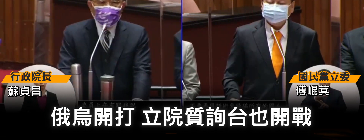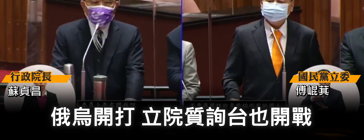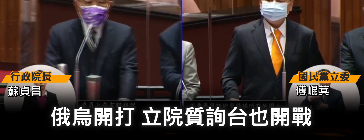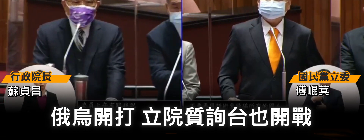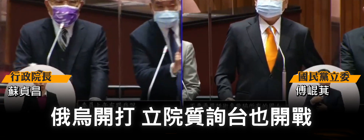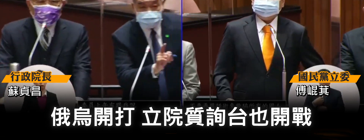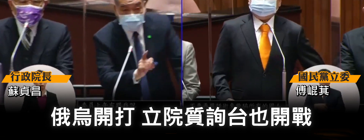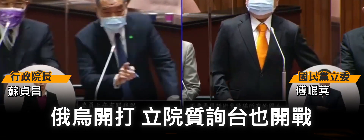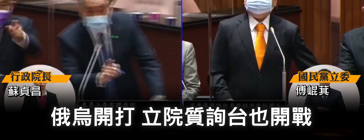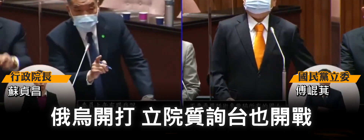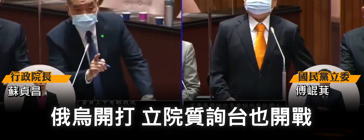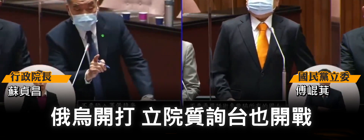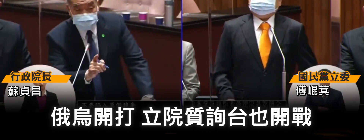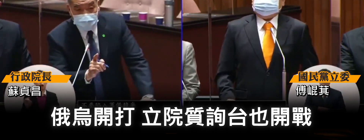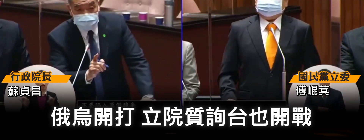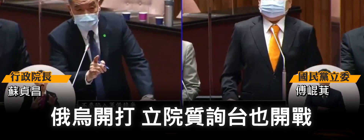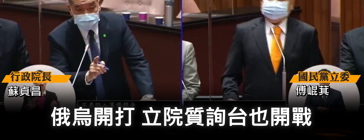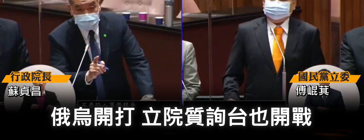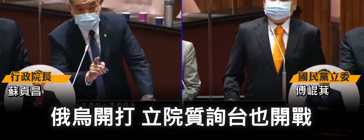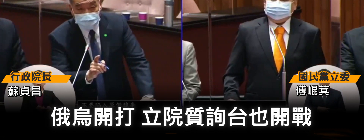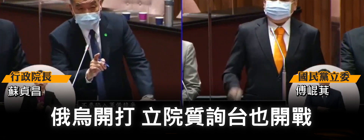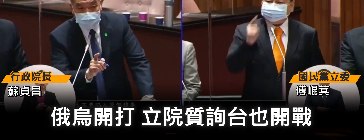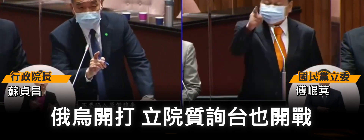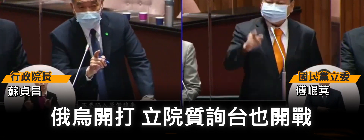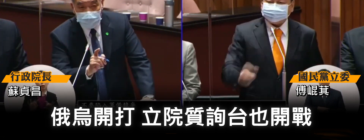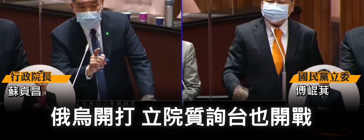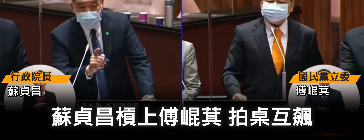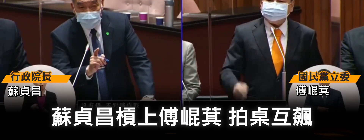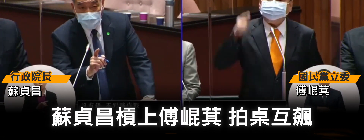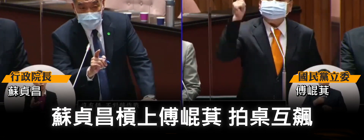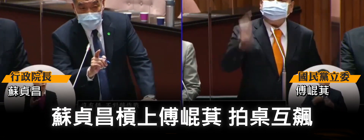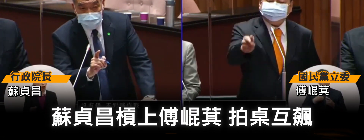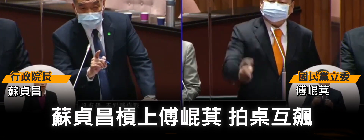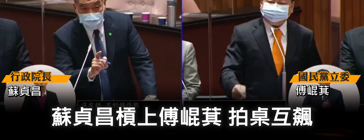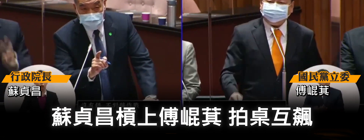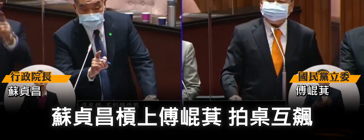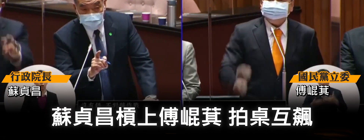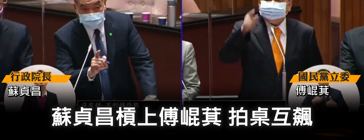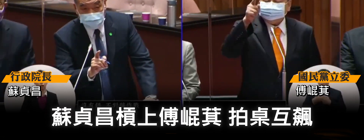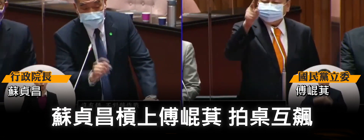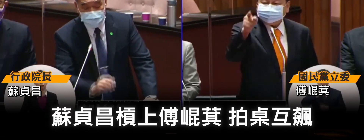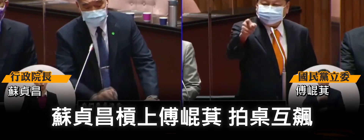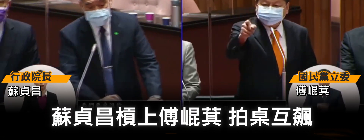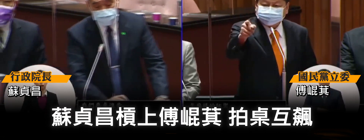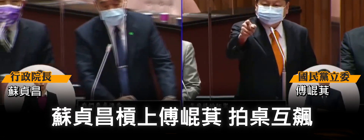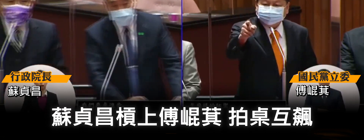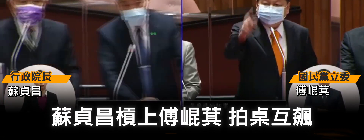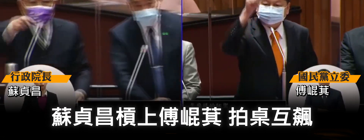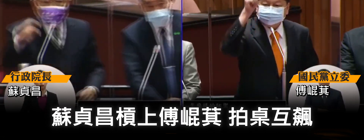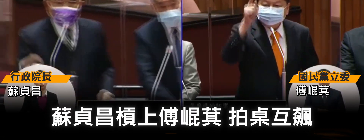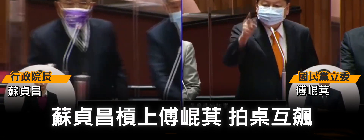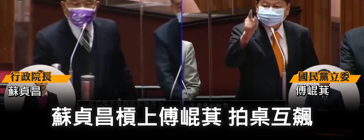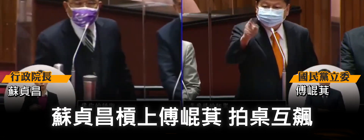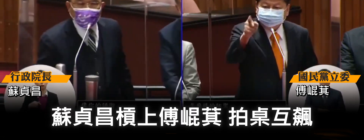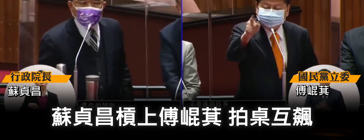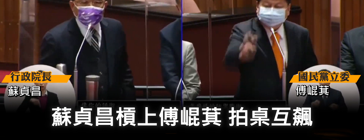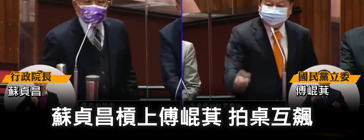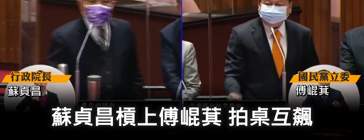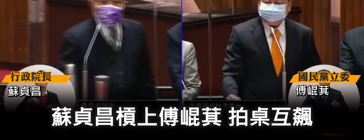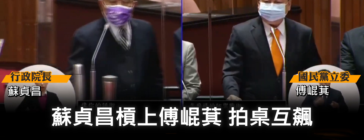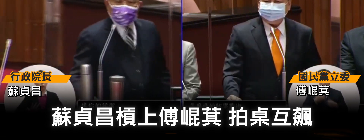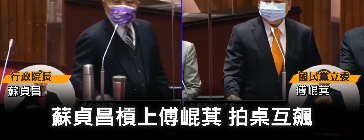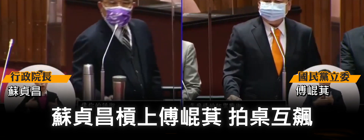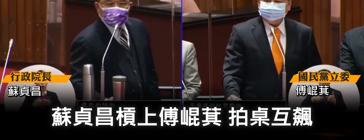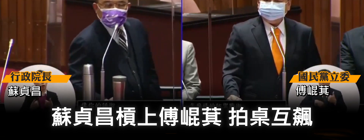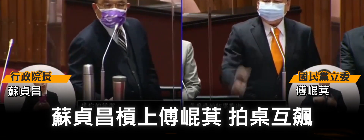啊，没有话术， 你在找敌人之气，捡自己。 什么叫找敌人之气？我要保护台湾， 你拿台湾 告诉台湾人， 站在国 如何